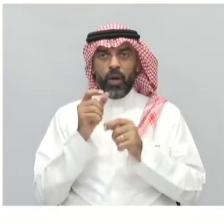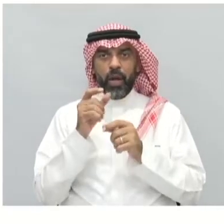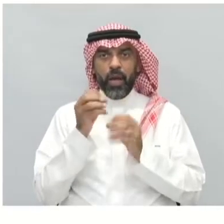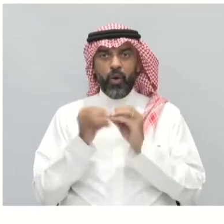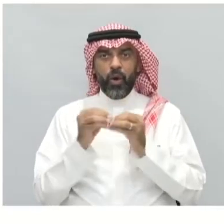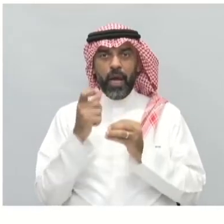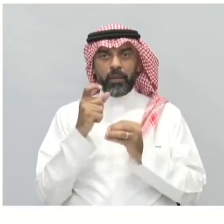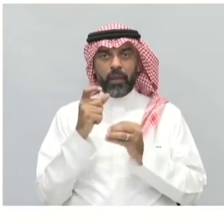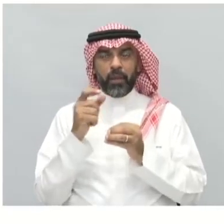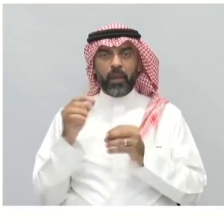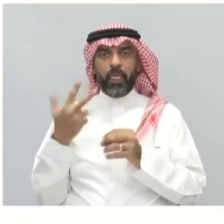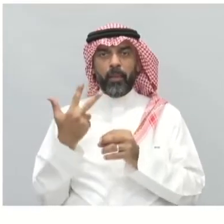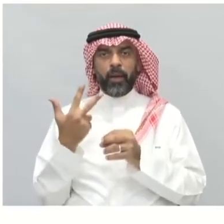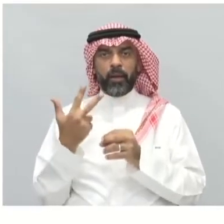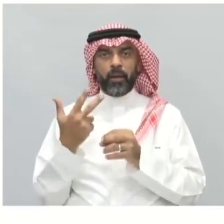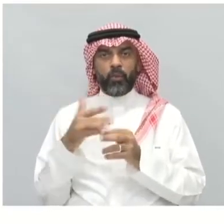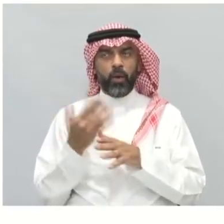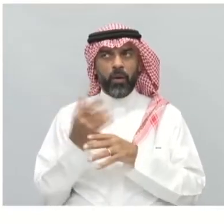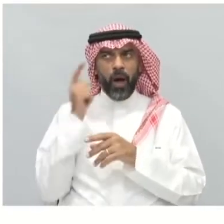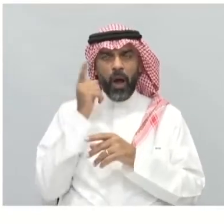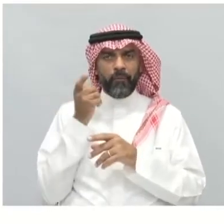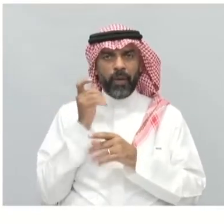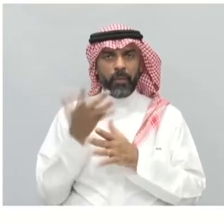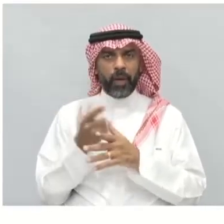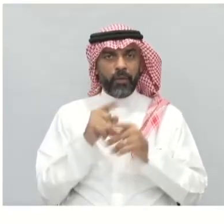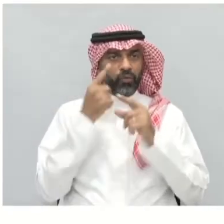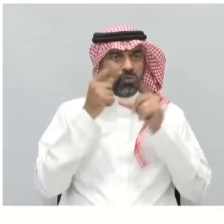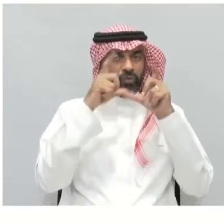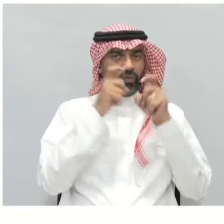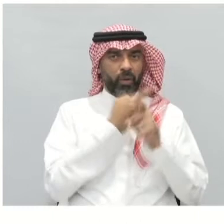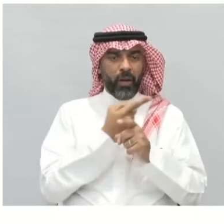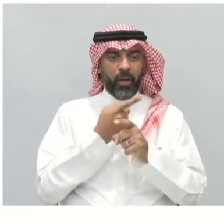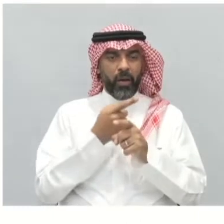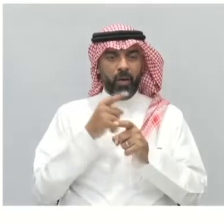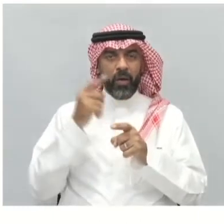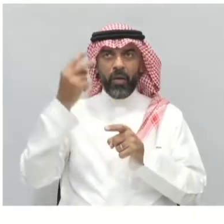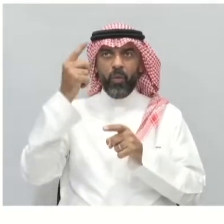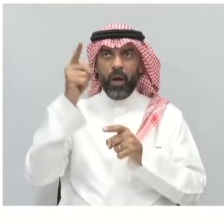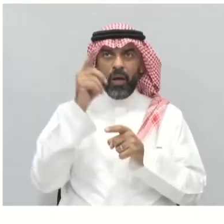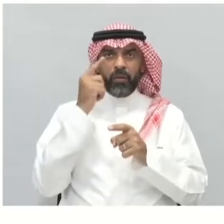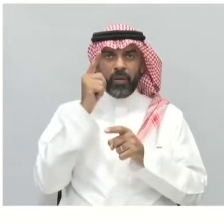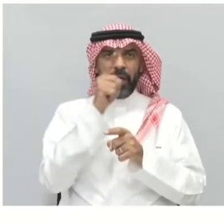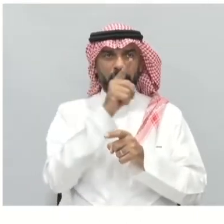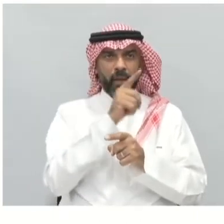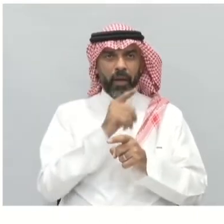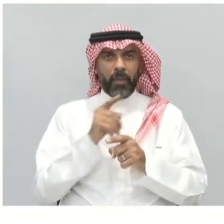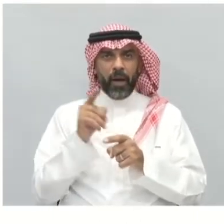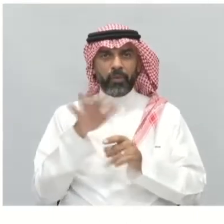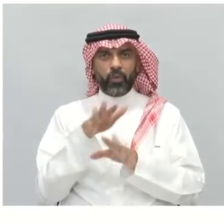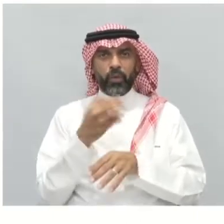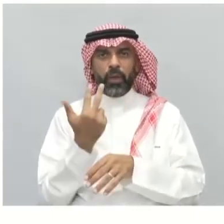انا عدد المربعات الزرقاء الزرقاء ثمانيه ثلاثه وثلاثه سته